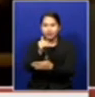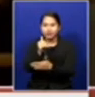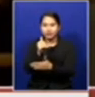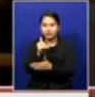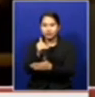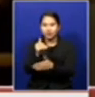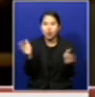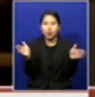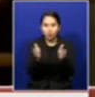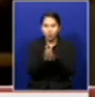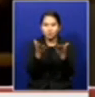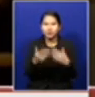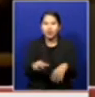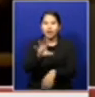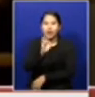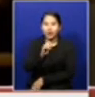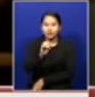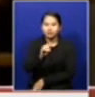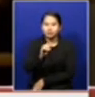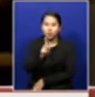57% ดังนั้น